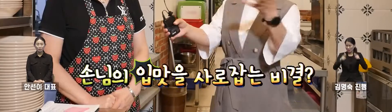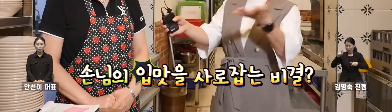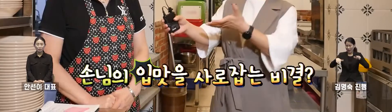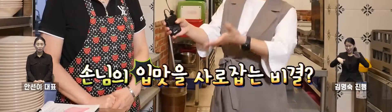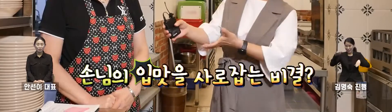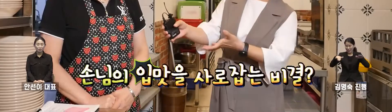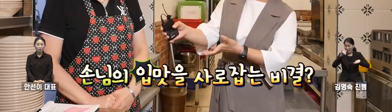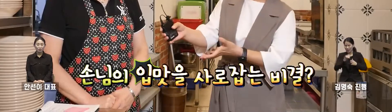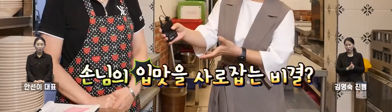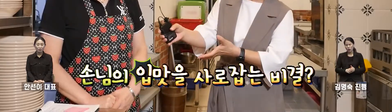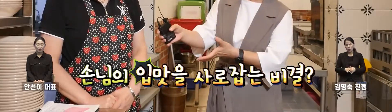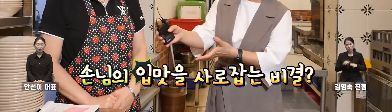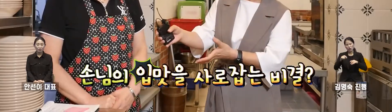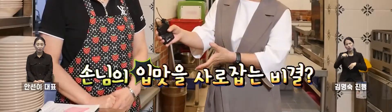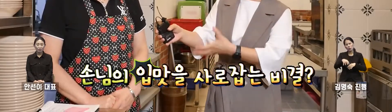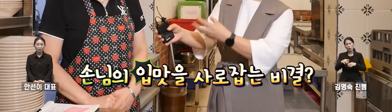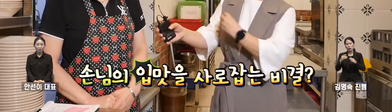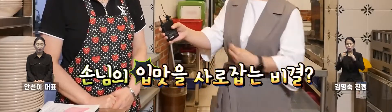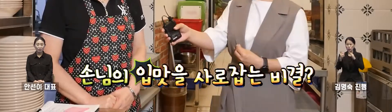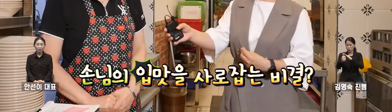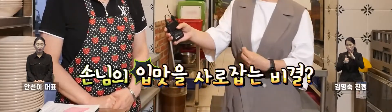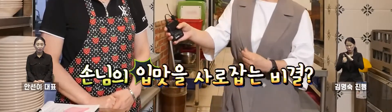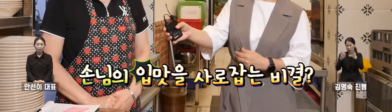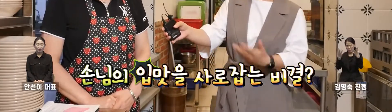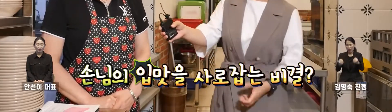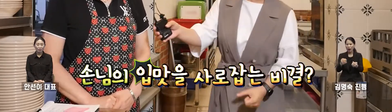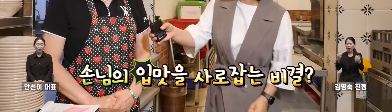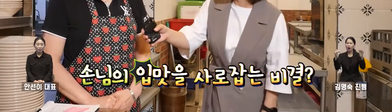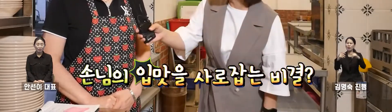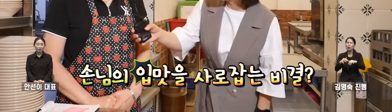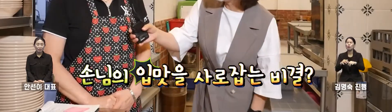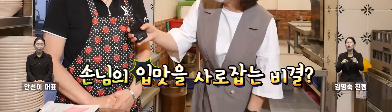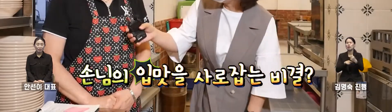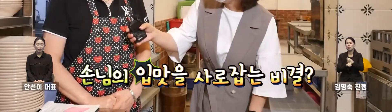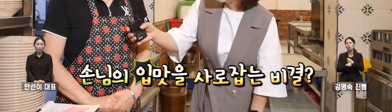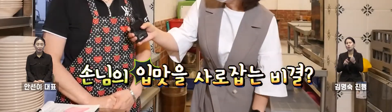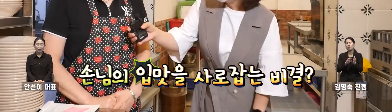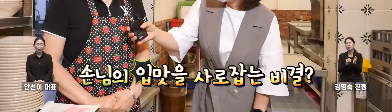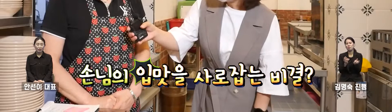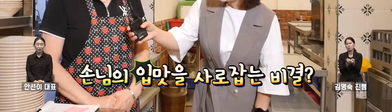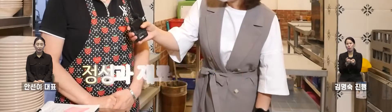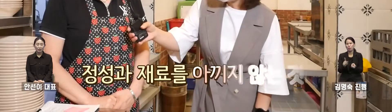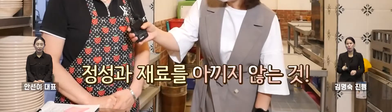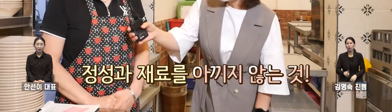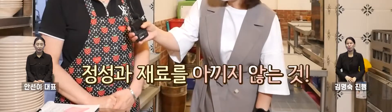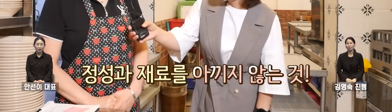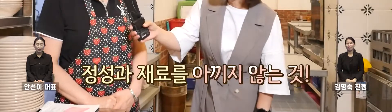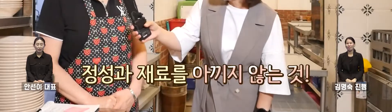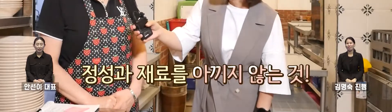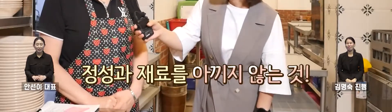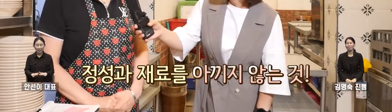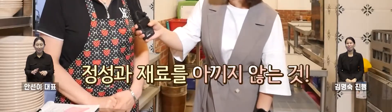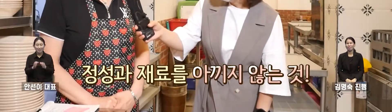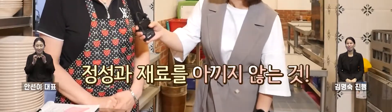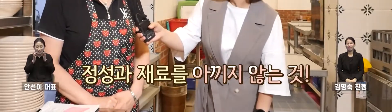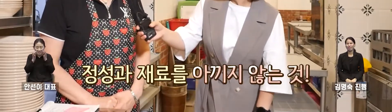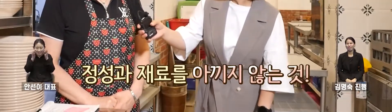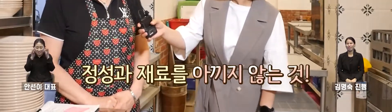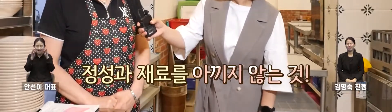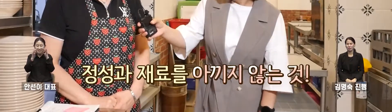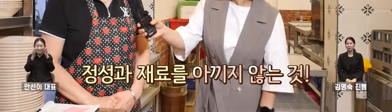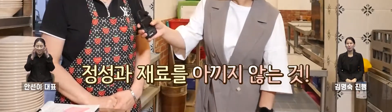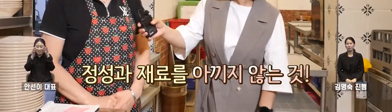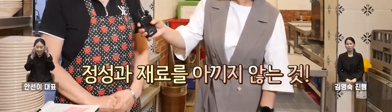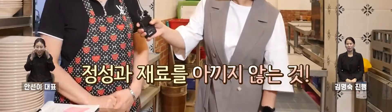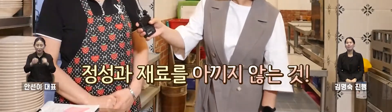우리 집에 이렇게 손님이 많이 오시는 그 맛의 비결은 어디 있다고 생각하세요? 이제 하여튼 정성껏 해드리고